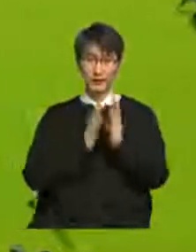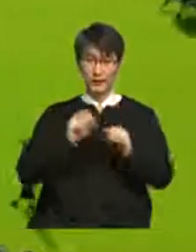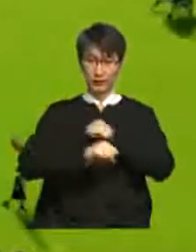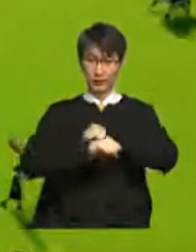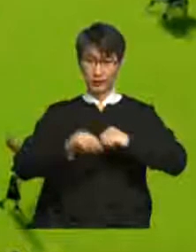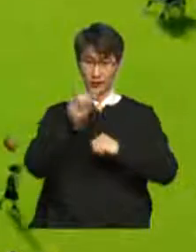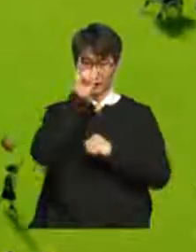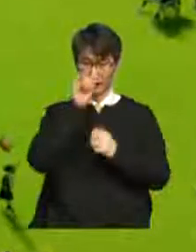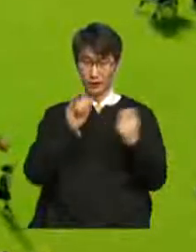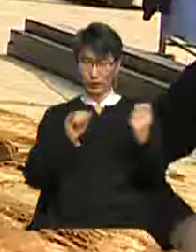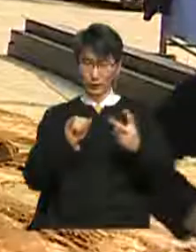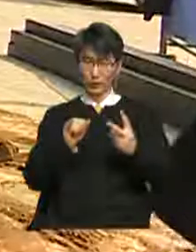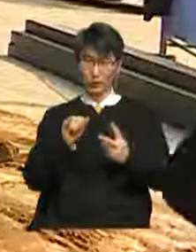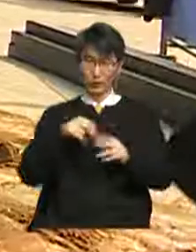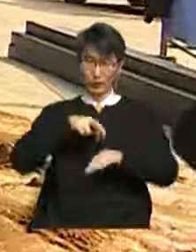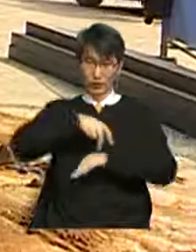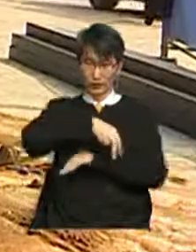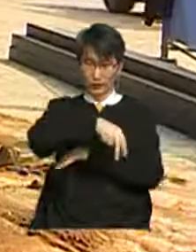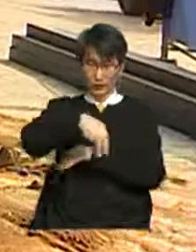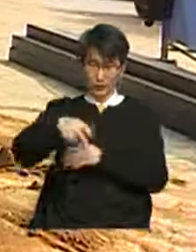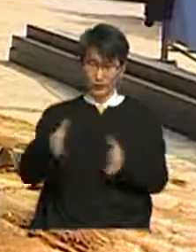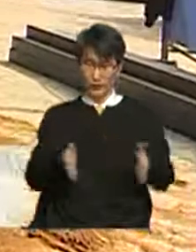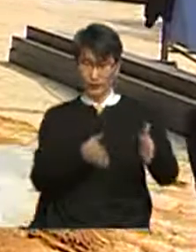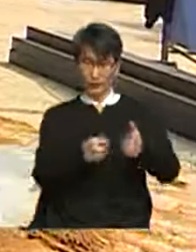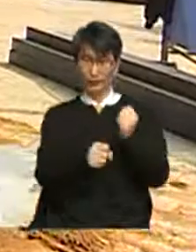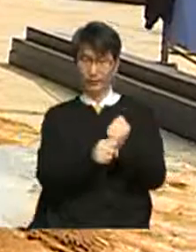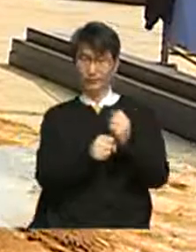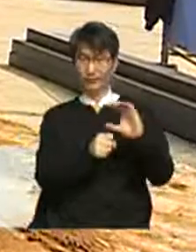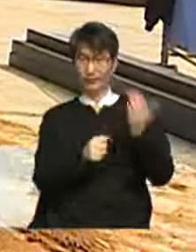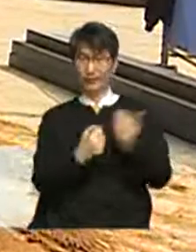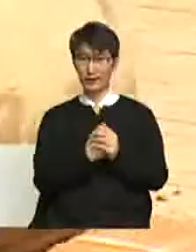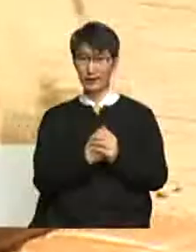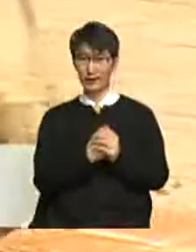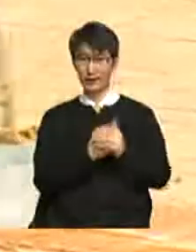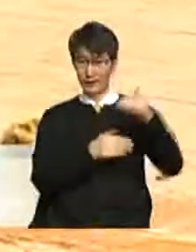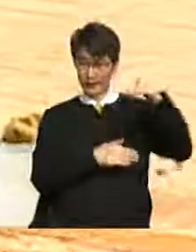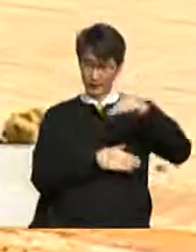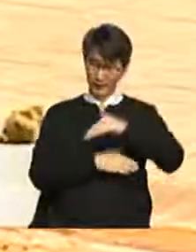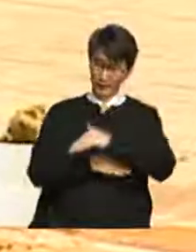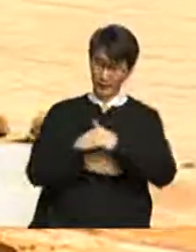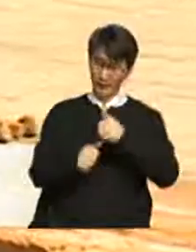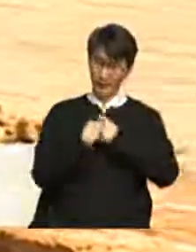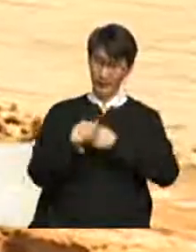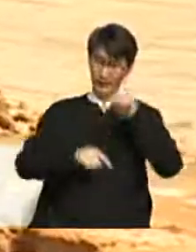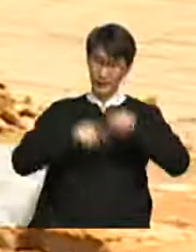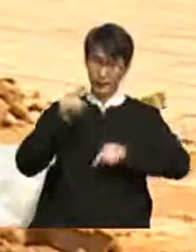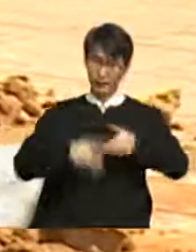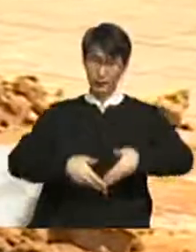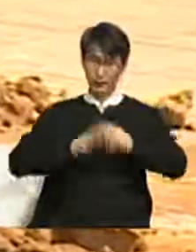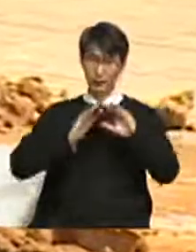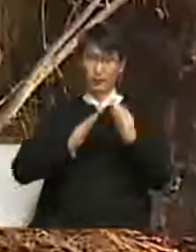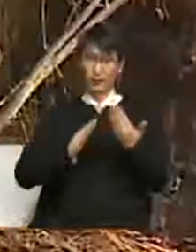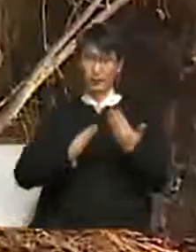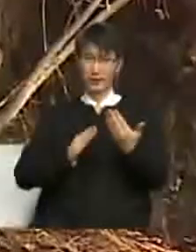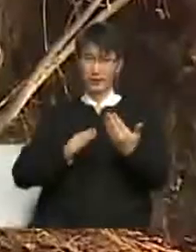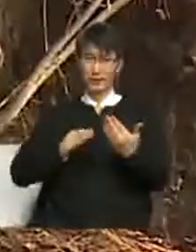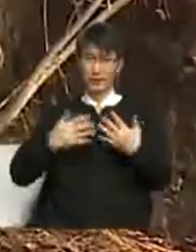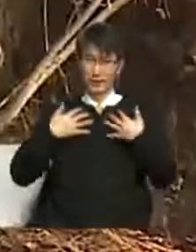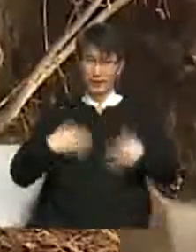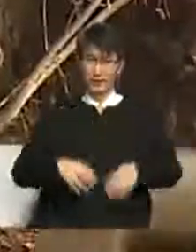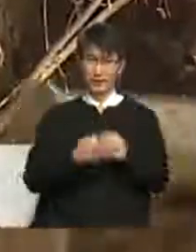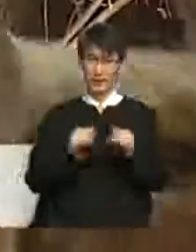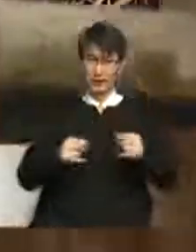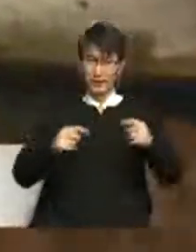예정입니다. 또 산책로 정비 공사도 진행됩니다. 경사진 산길을 따라 나무 데크가 설치돼 보행 약자로